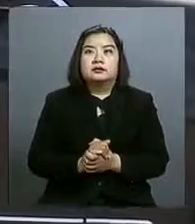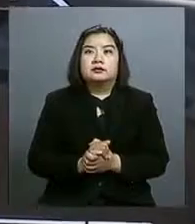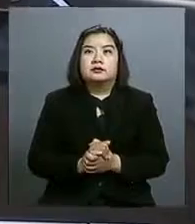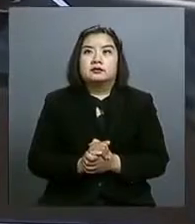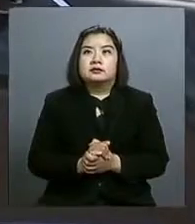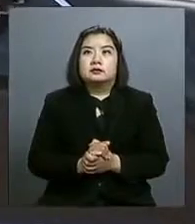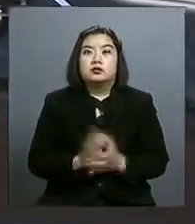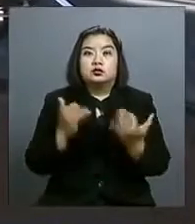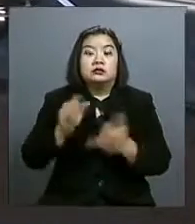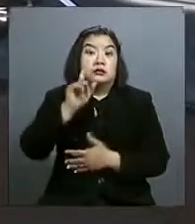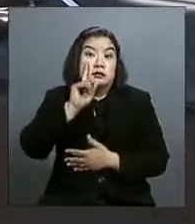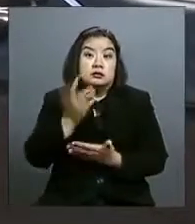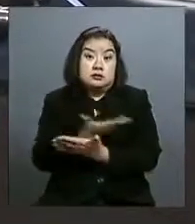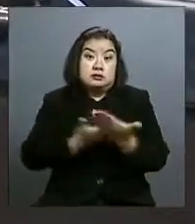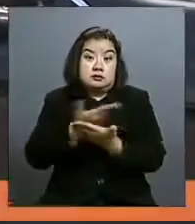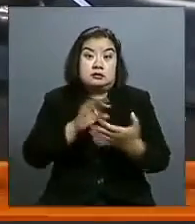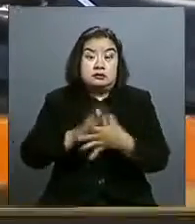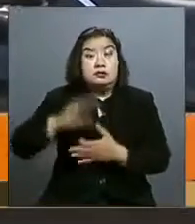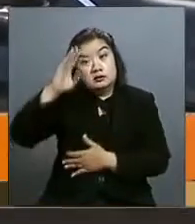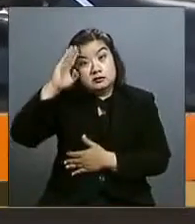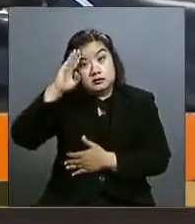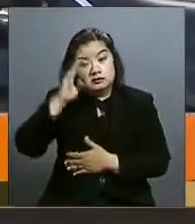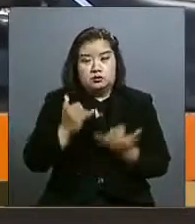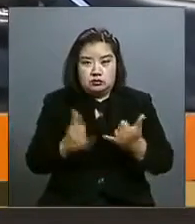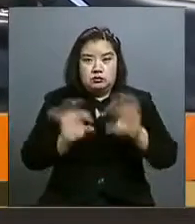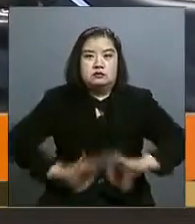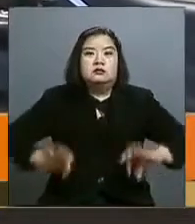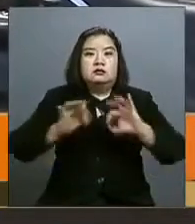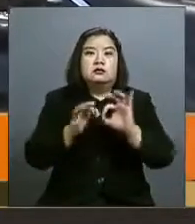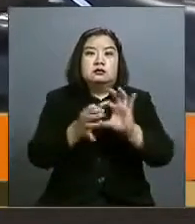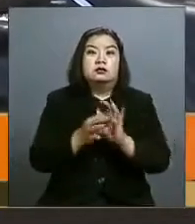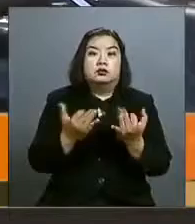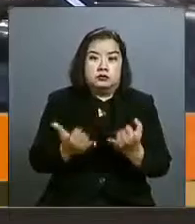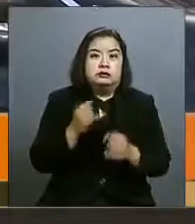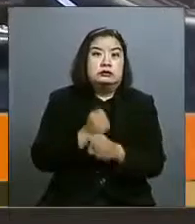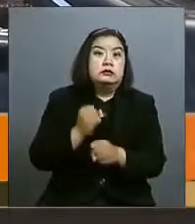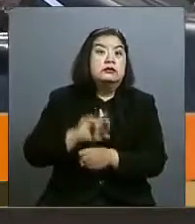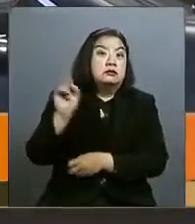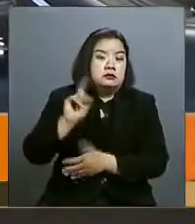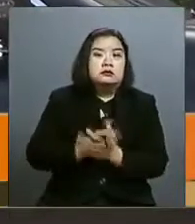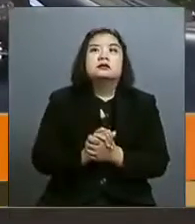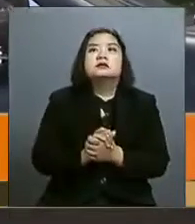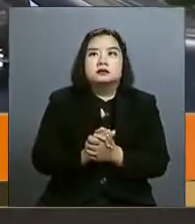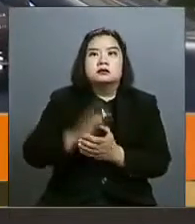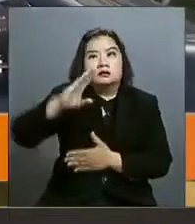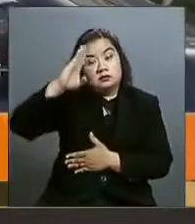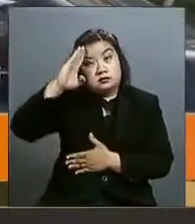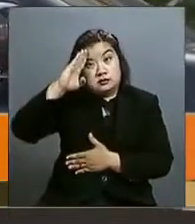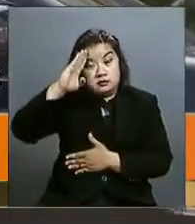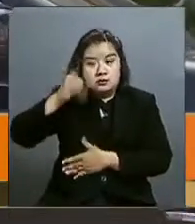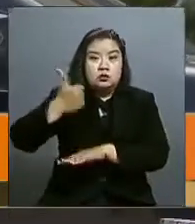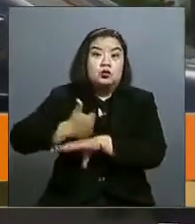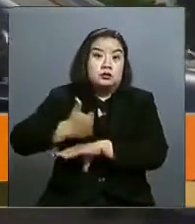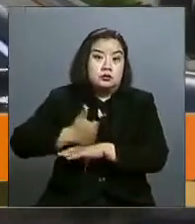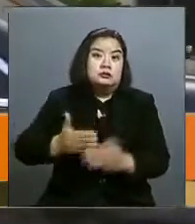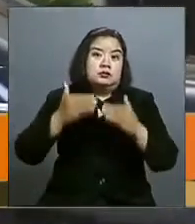การแลกเปลี่ยนข้อมูลข่าวสารทางทหารก็เป็นอีกหนึ่งหัวข้อสำคัญในการหารือร่วมกันระหว่างพลเอกเฉลิมชัยสิทธิศาสตร์ผู้บัญชาการทหารบก